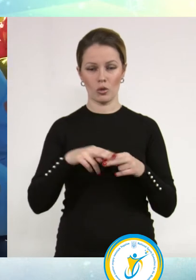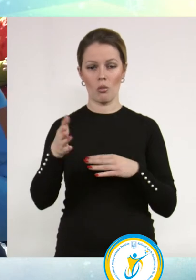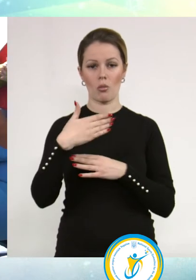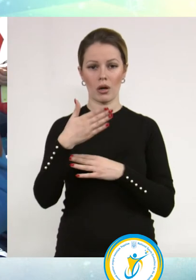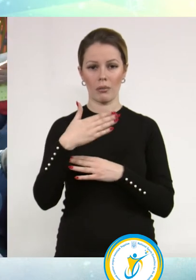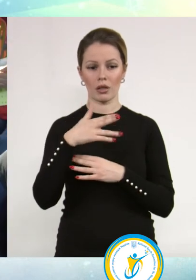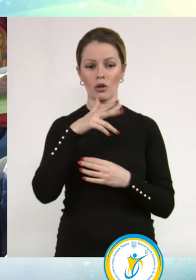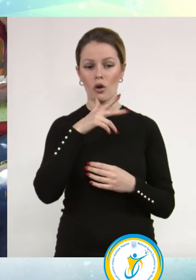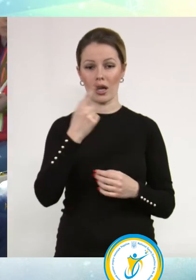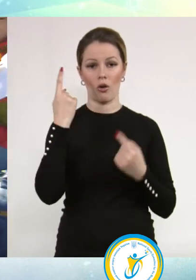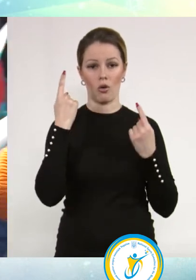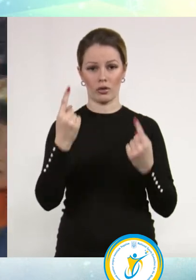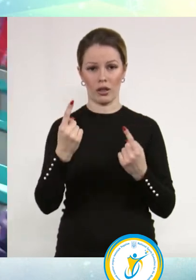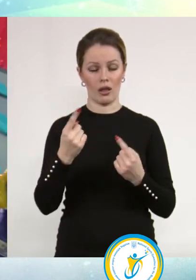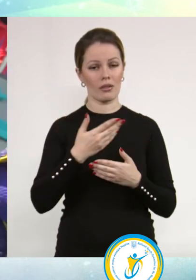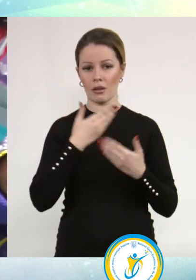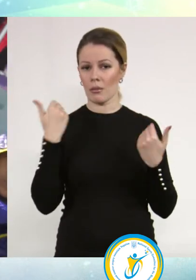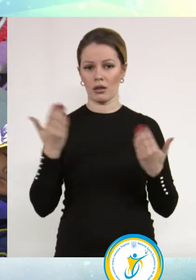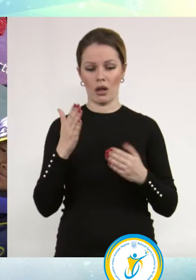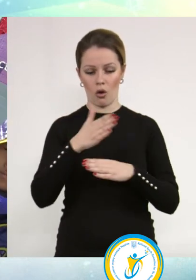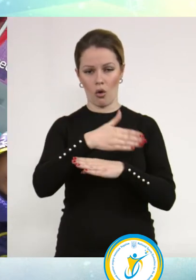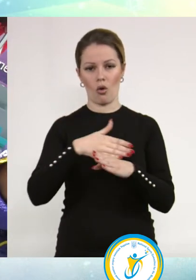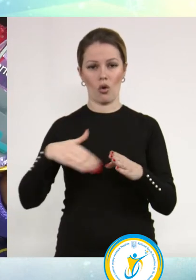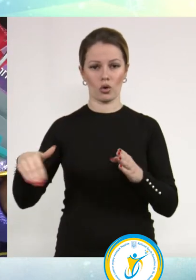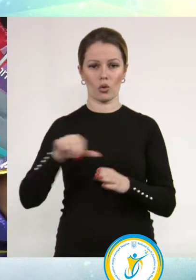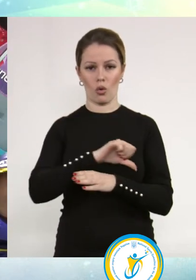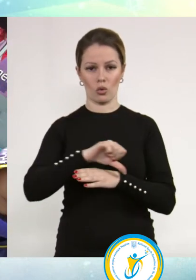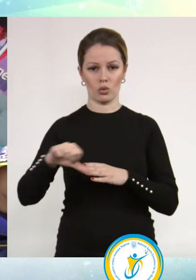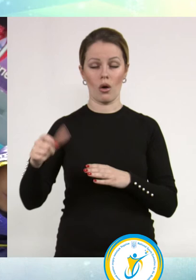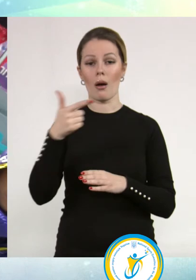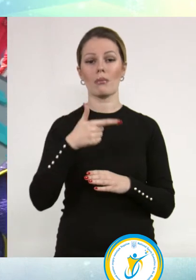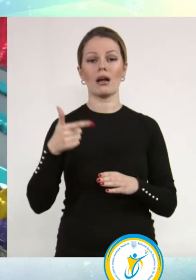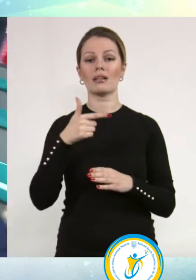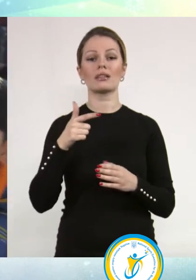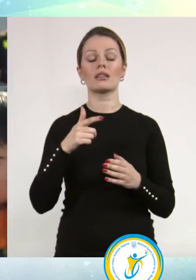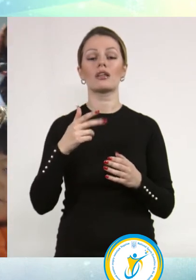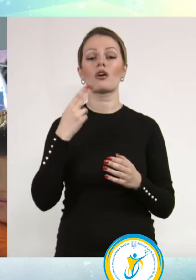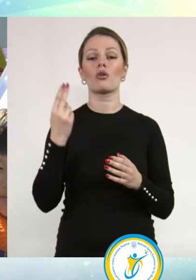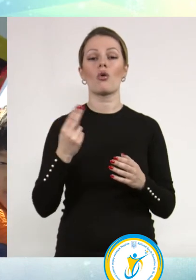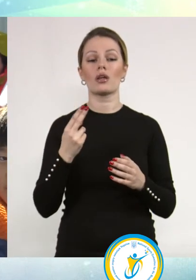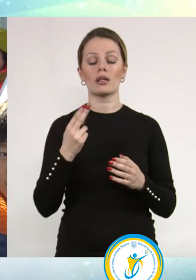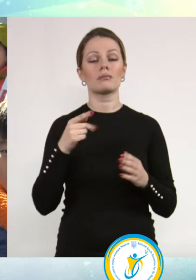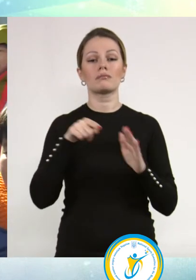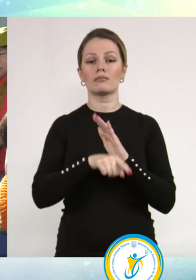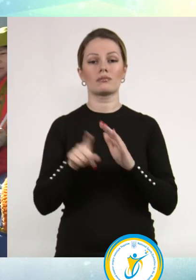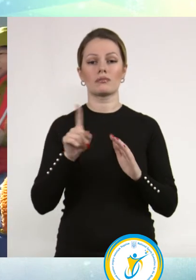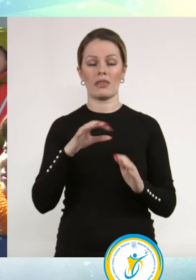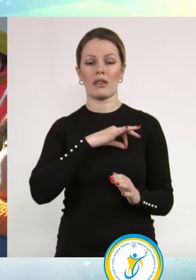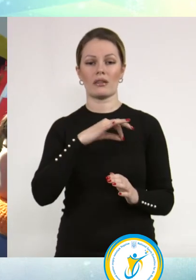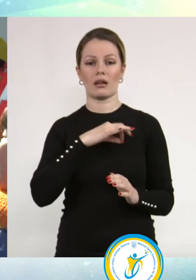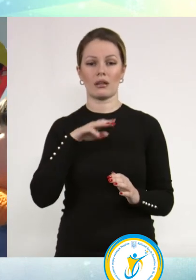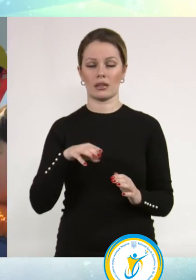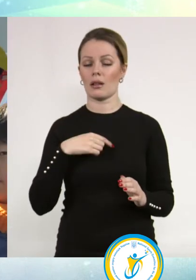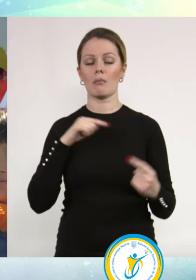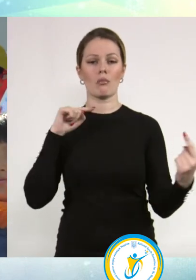Бачите, на цьому прапорі Корея одна, немає ніякого кордону, а блакитний колір символізує нейтралітет.